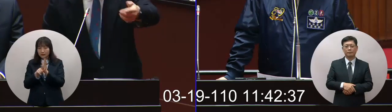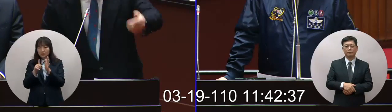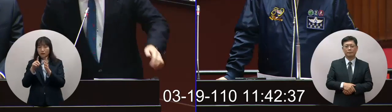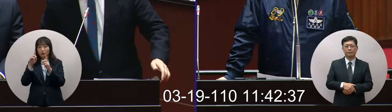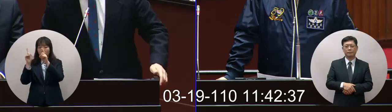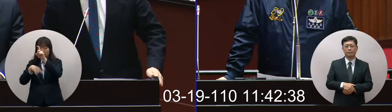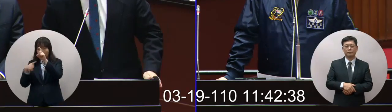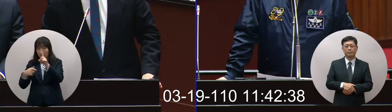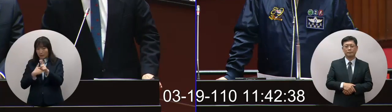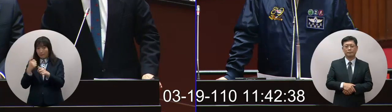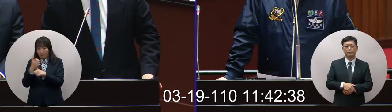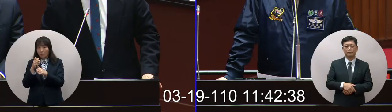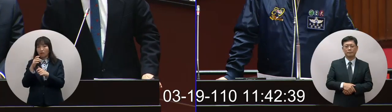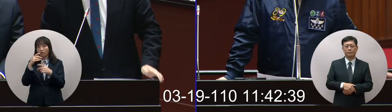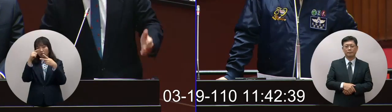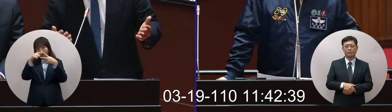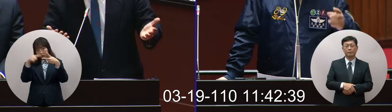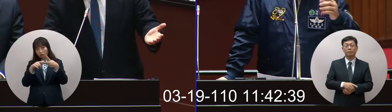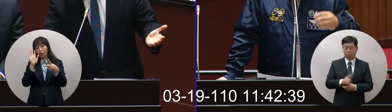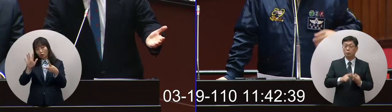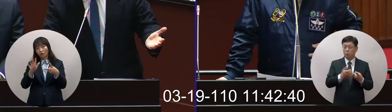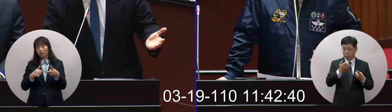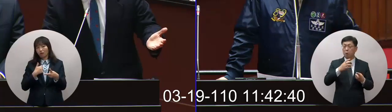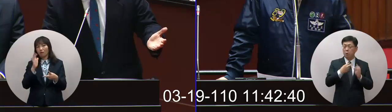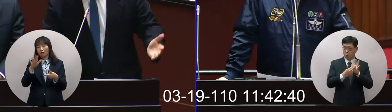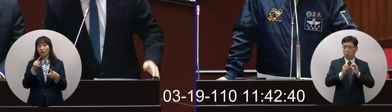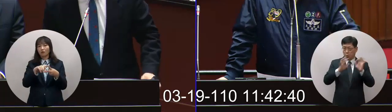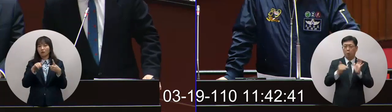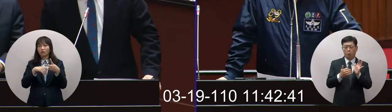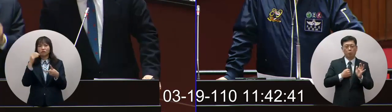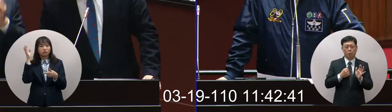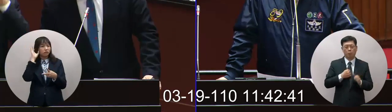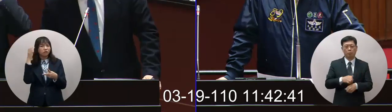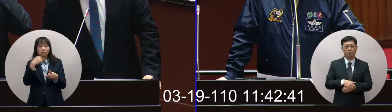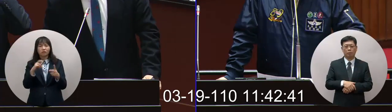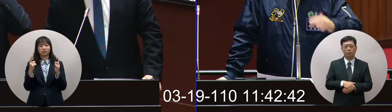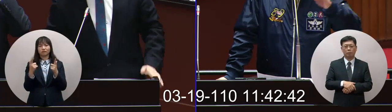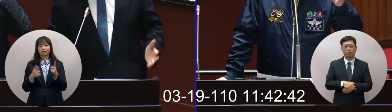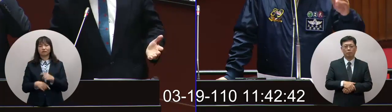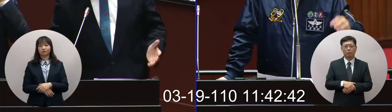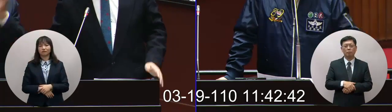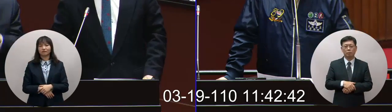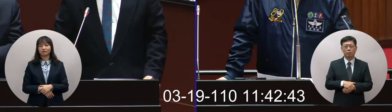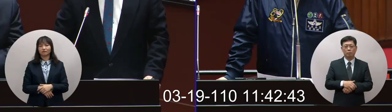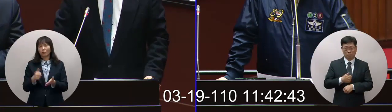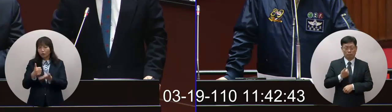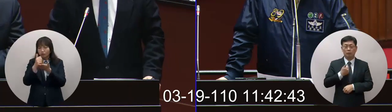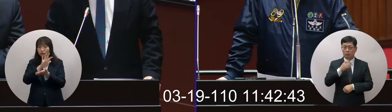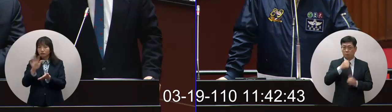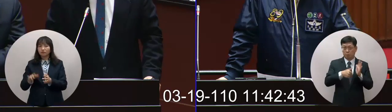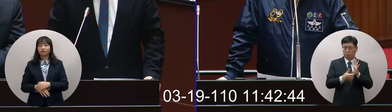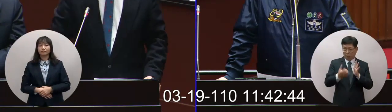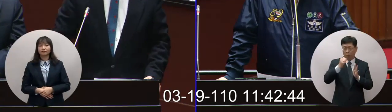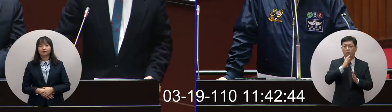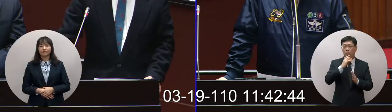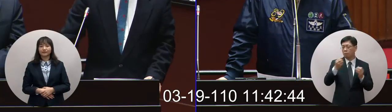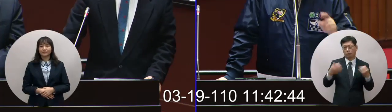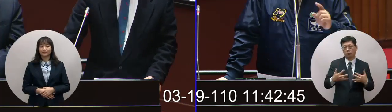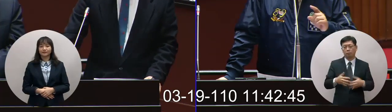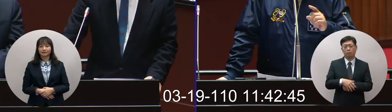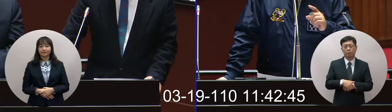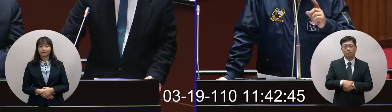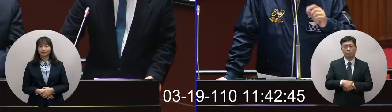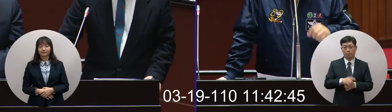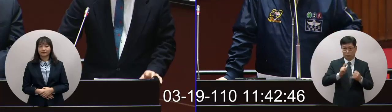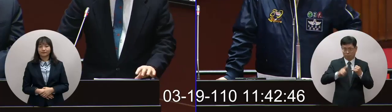10个人他的名字就叫鲑鱼。所以你不能说他不雅、啊。 当然，我们都尊重每一个人的姓名权，这个没有问题啦。